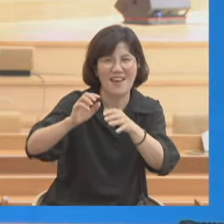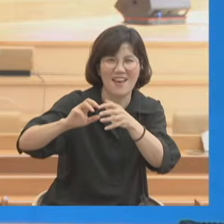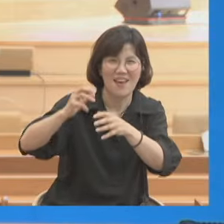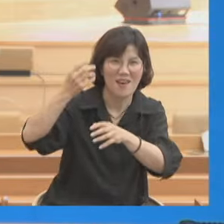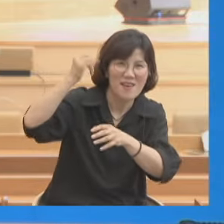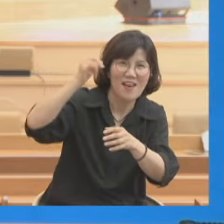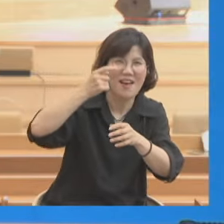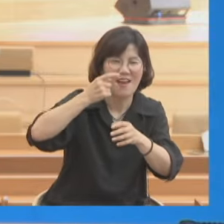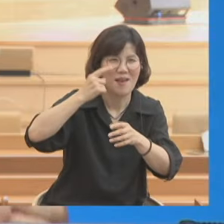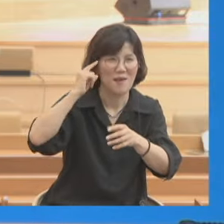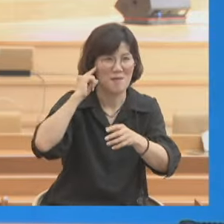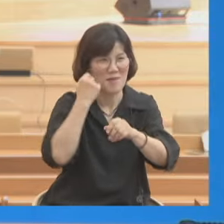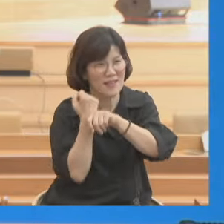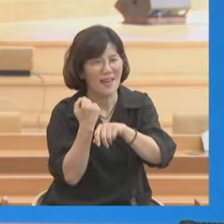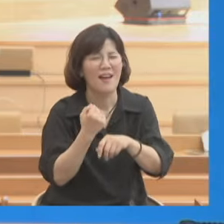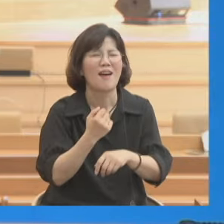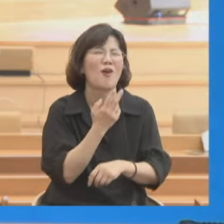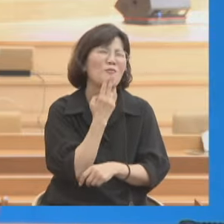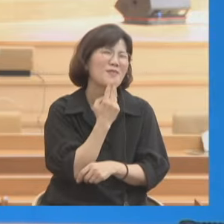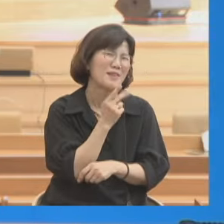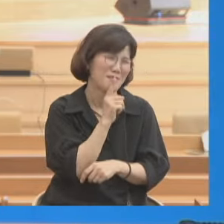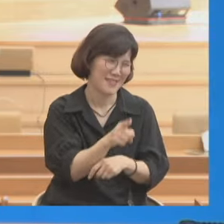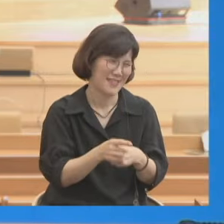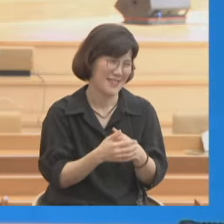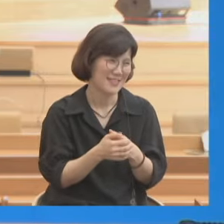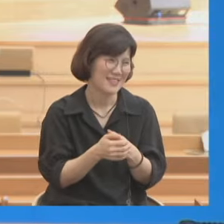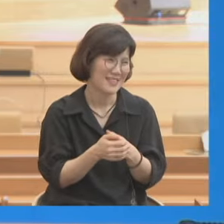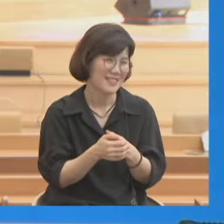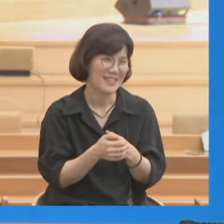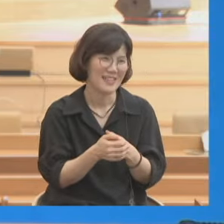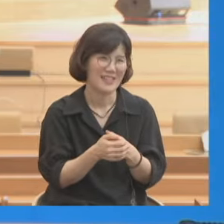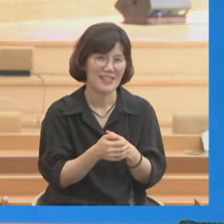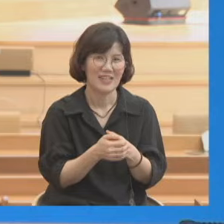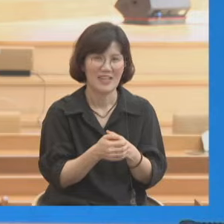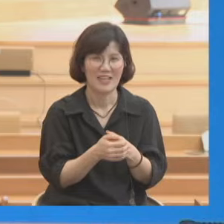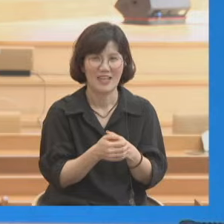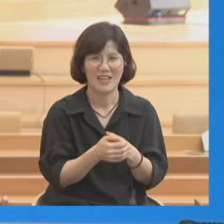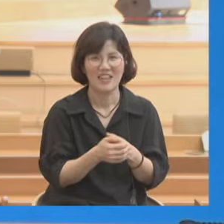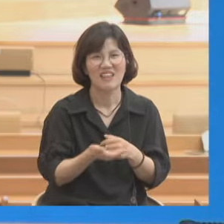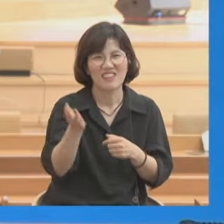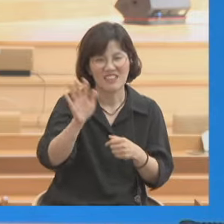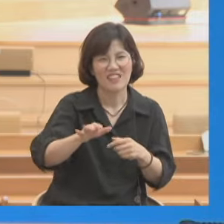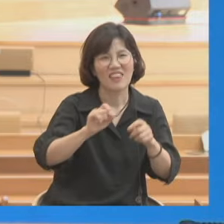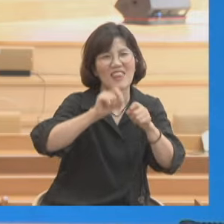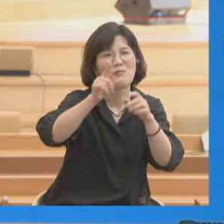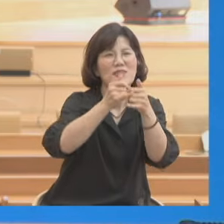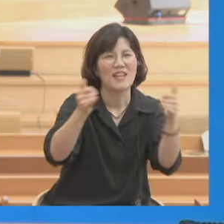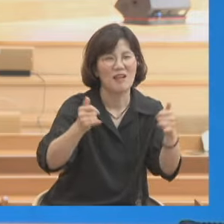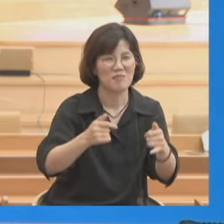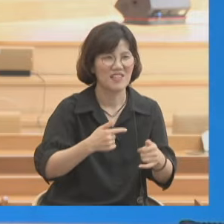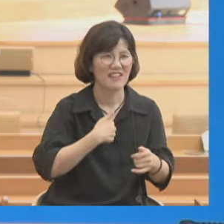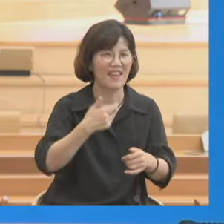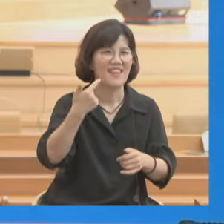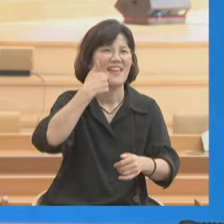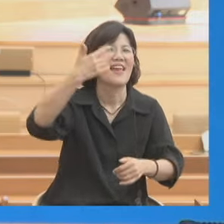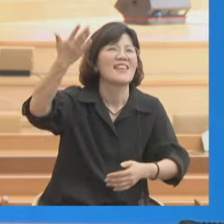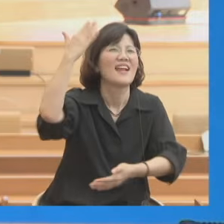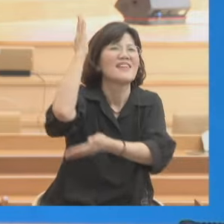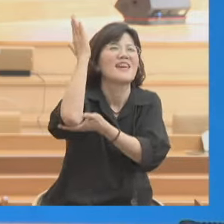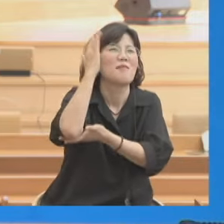그런데 의외로 많은 사람들이요. 여전히 뭘 붙드냐? 라떼는 그걸 붙들어